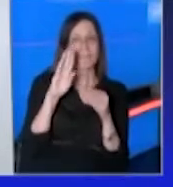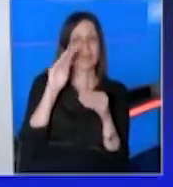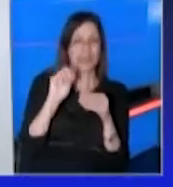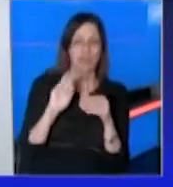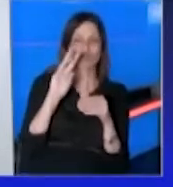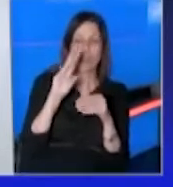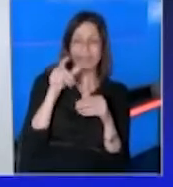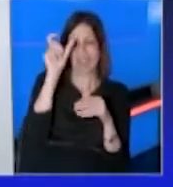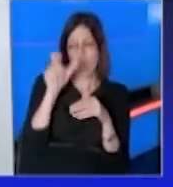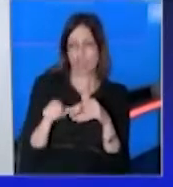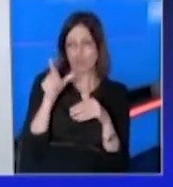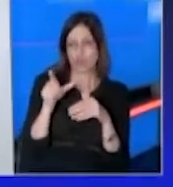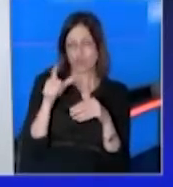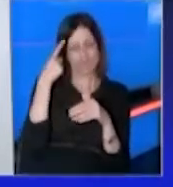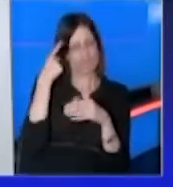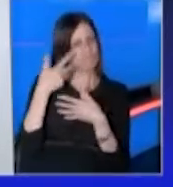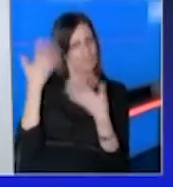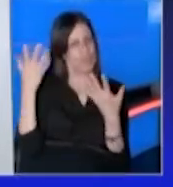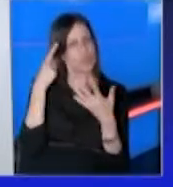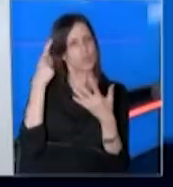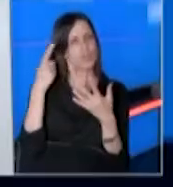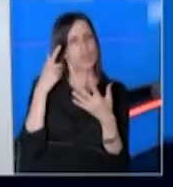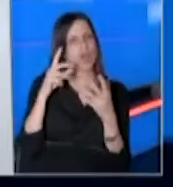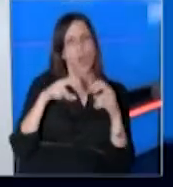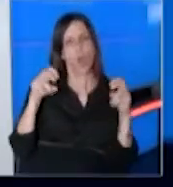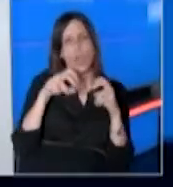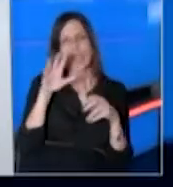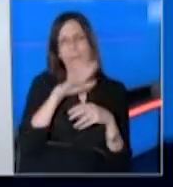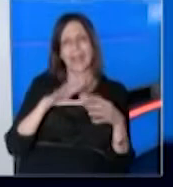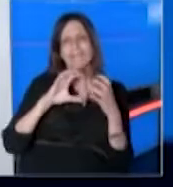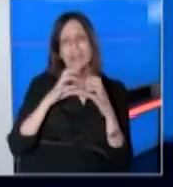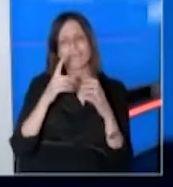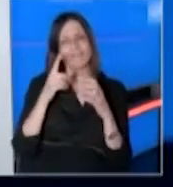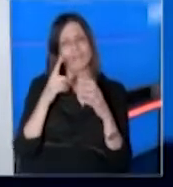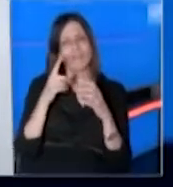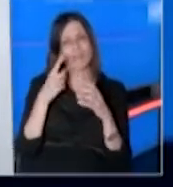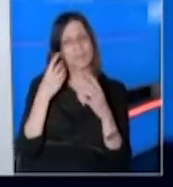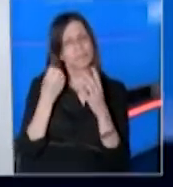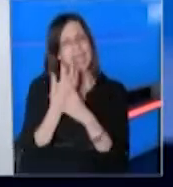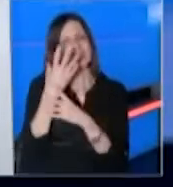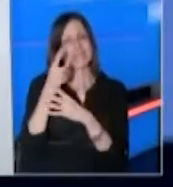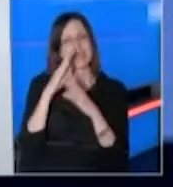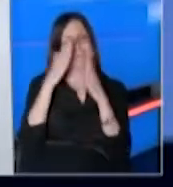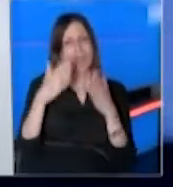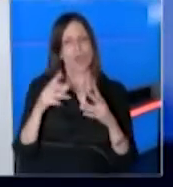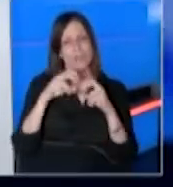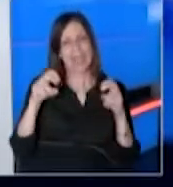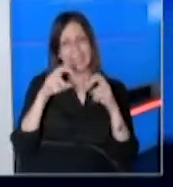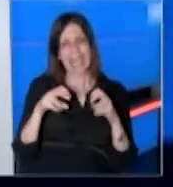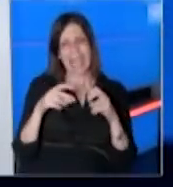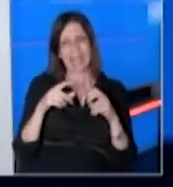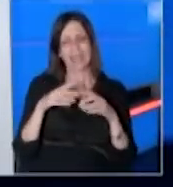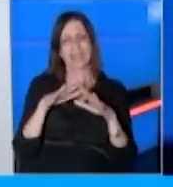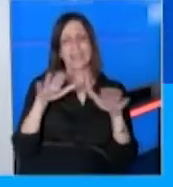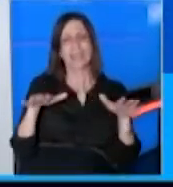הוא מקור הידע, חוקר מרחב כפרי, ניהל קיבוץ בנגב, מייסד מכון מחקר ים המלח. והיום